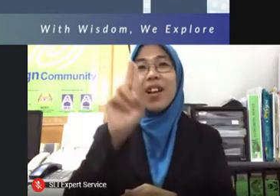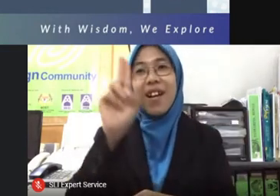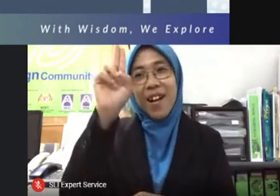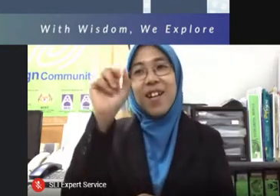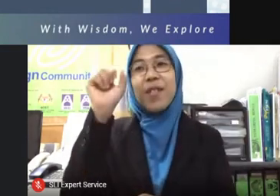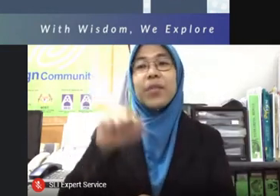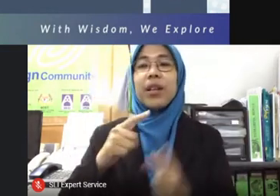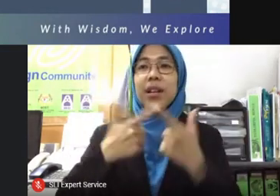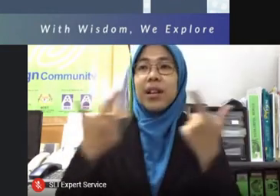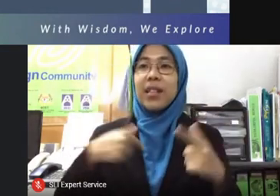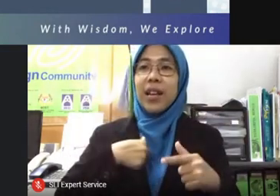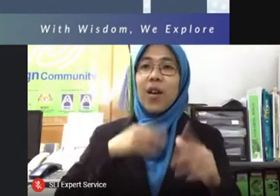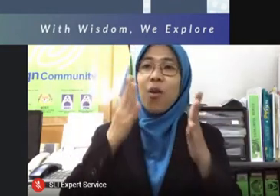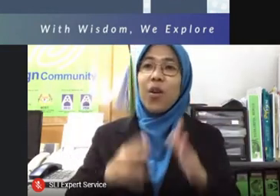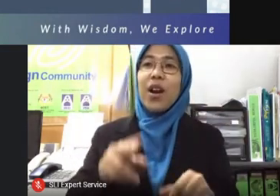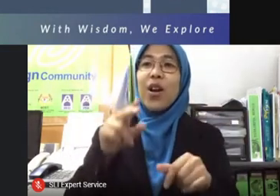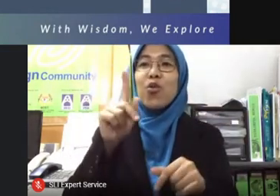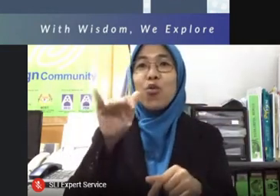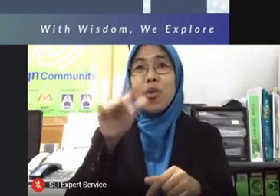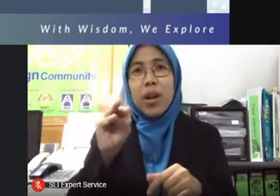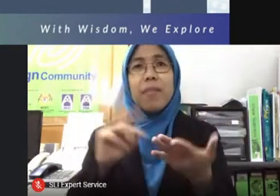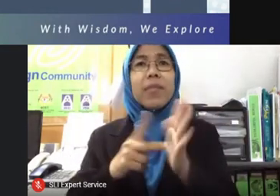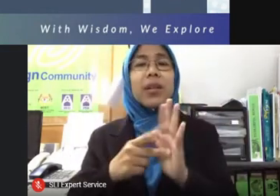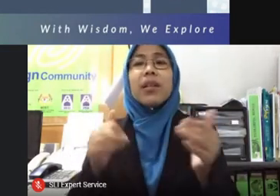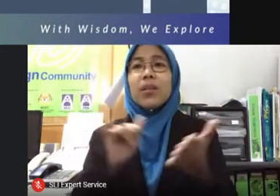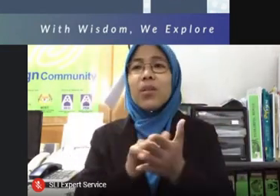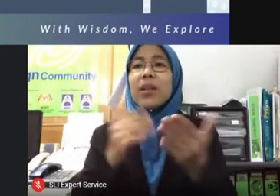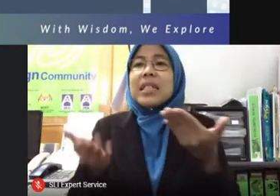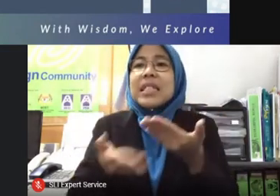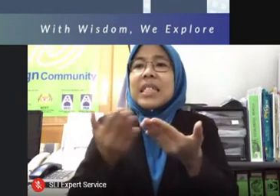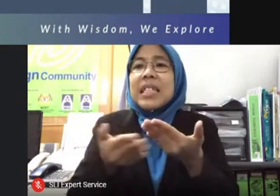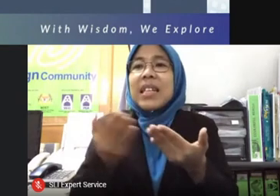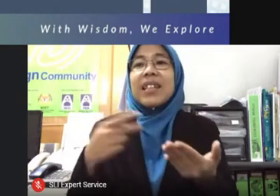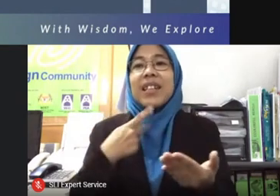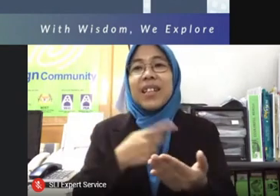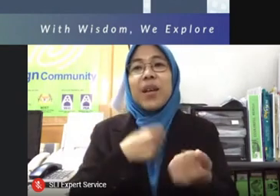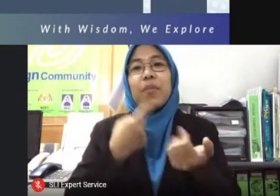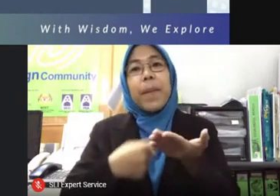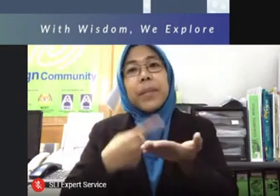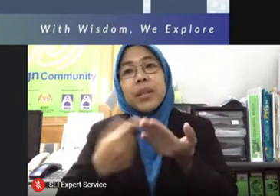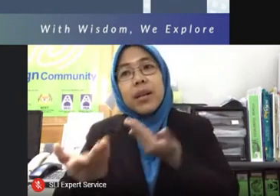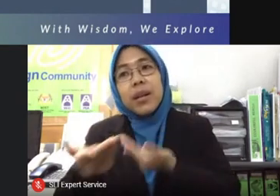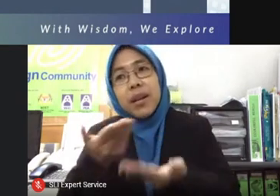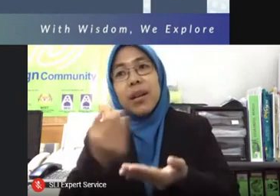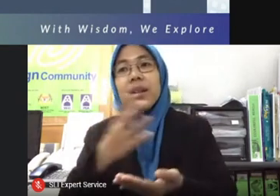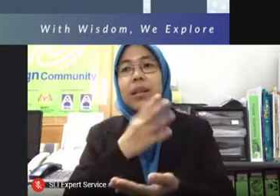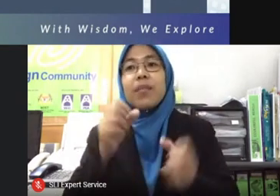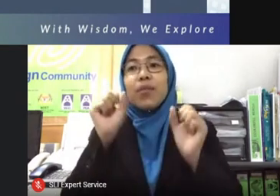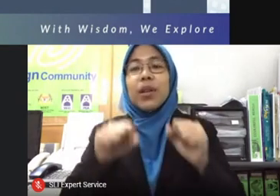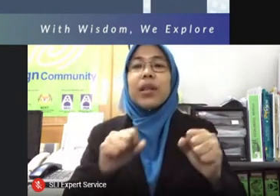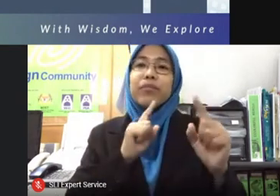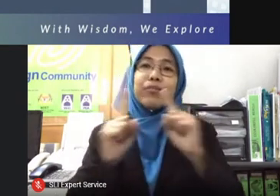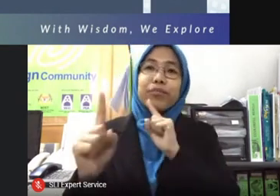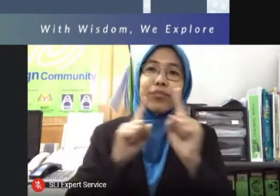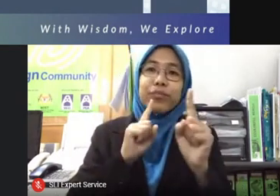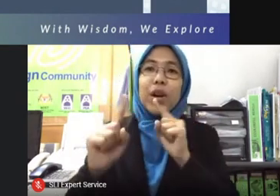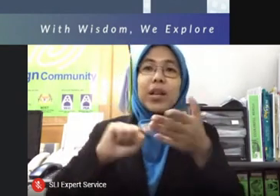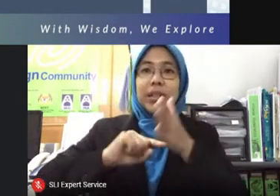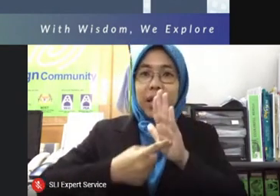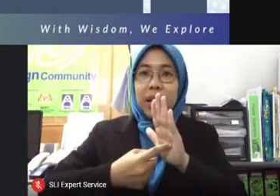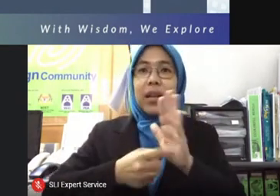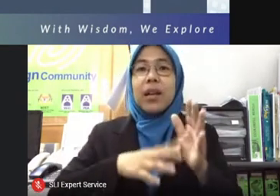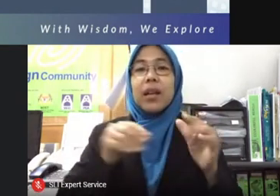utara. Saya kata saya orang Kulim. So kat situ senang kita nak berbincang ataupun senang nak berbicara, bila